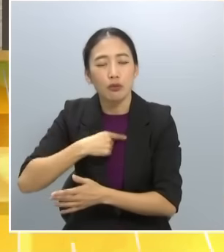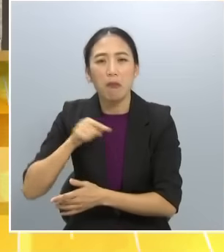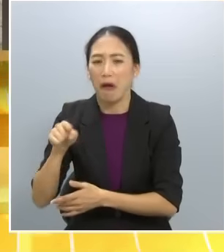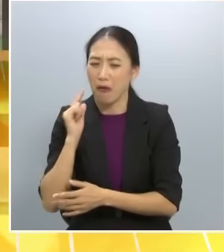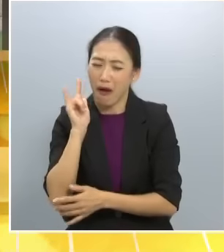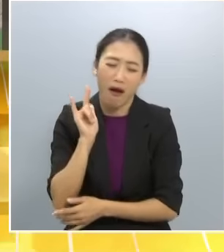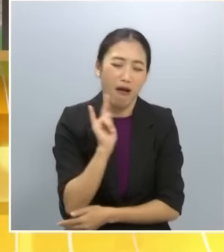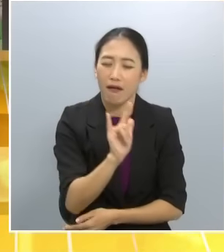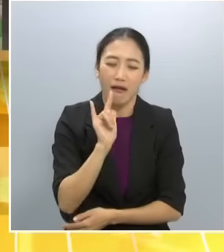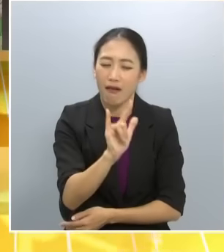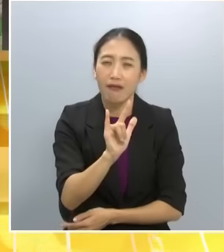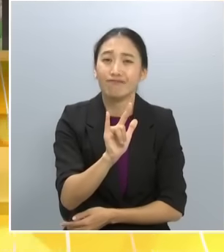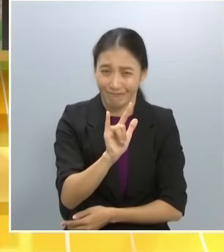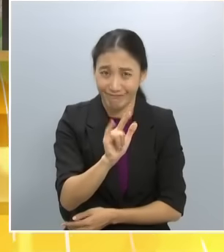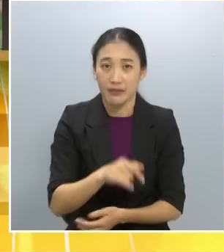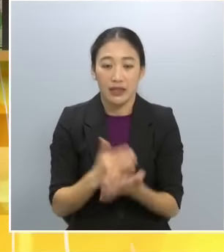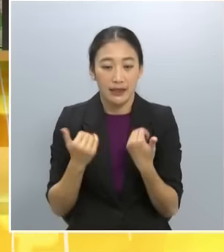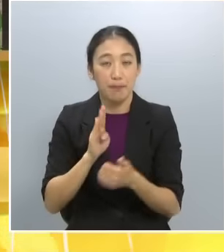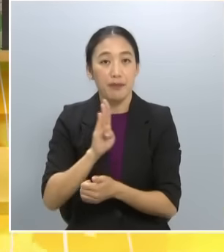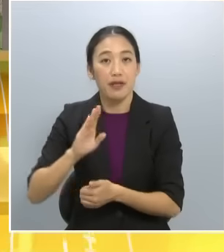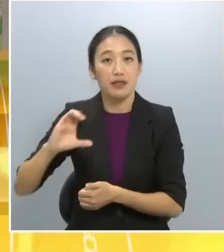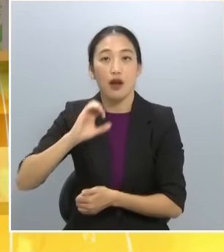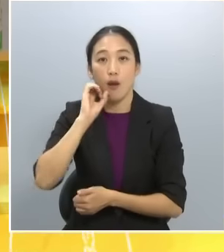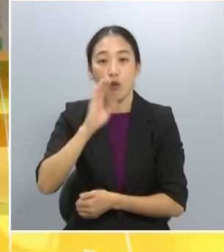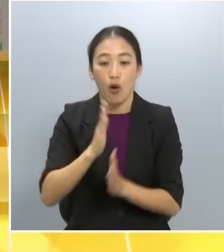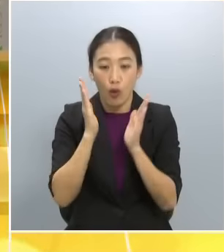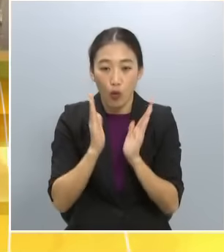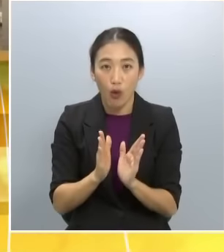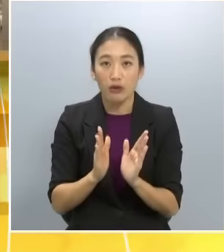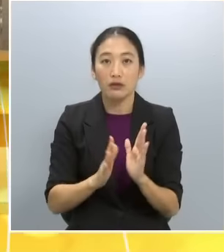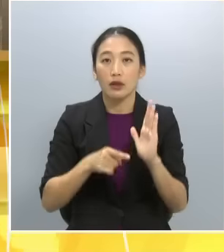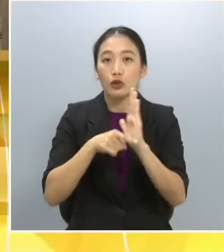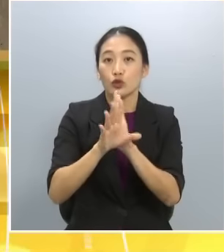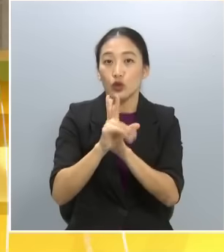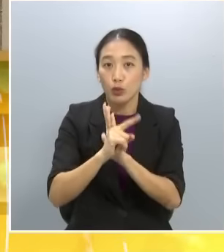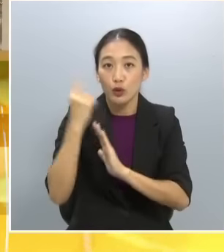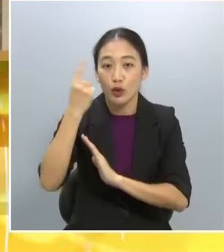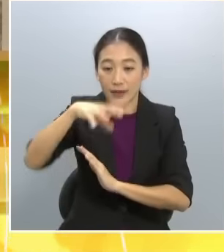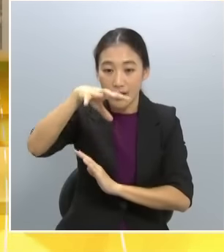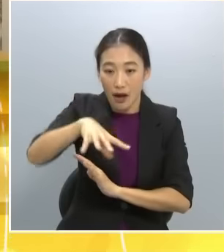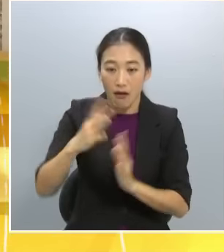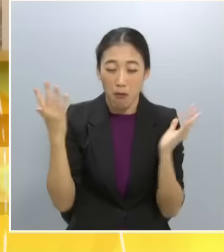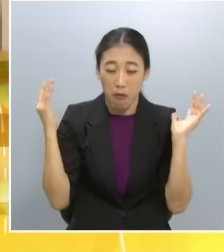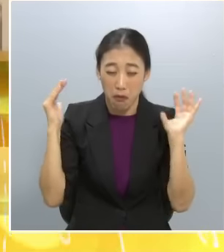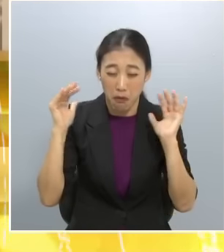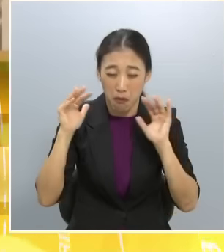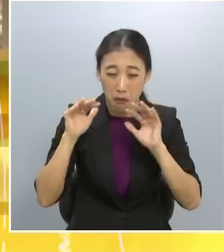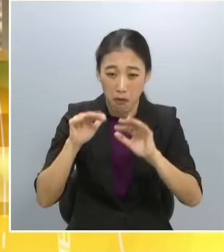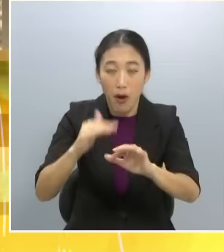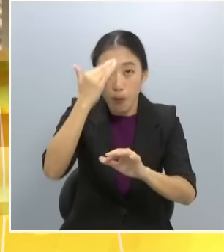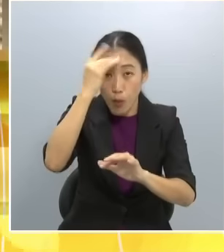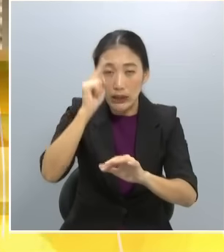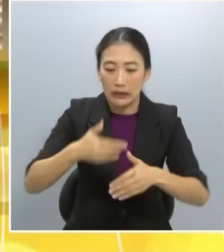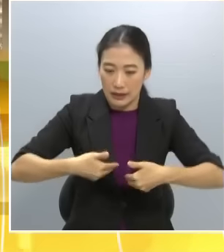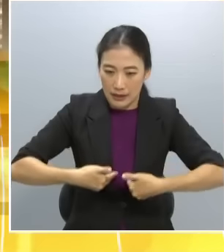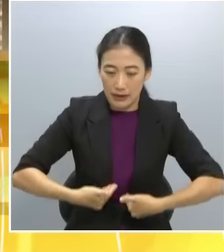วยว่านักท่องเที่ยวของสวนสัตว์เปิดเขาเขียวเพิ่มขึ้น2เท่านับตั้งแต่น้องเกิดในวันที่10กรกฎาคมและ BBC พูดถึงเรื่อง